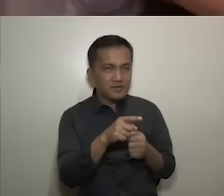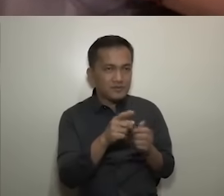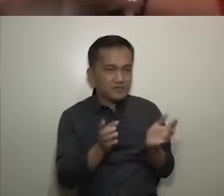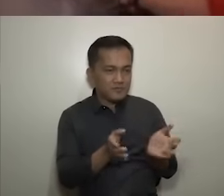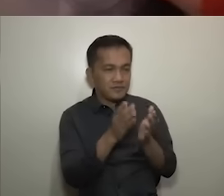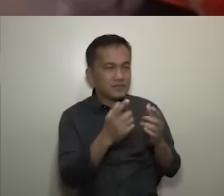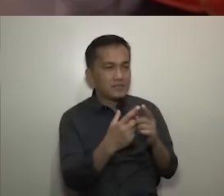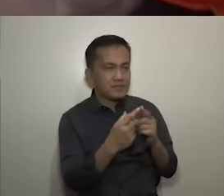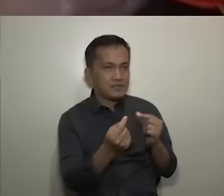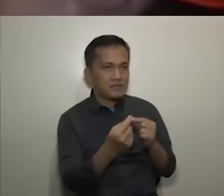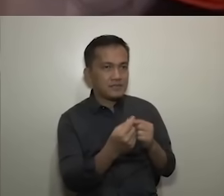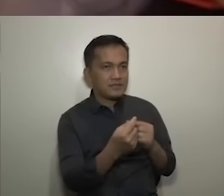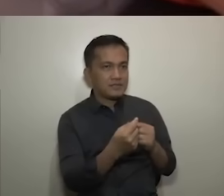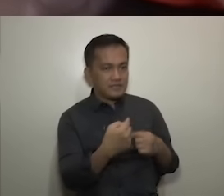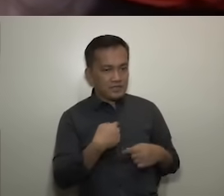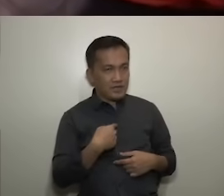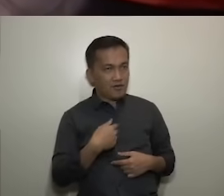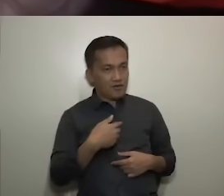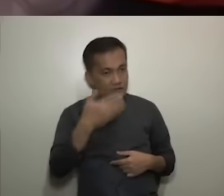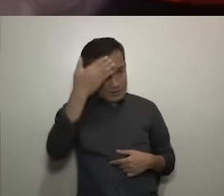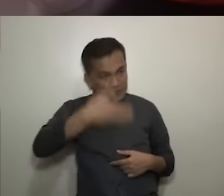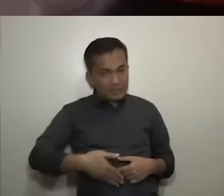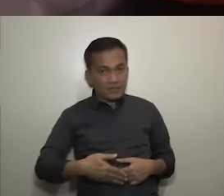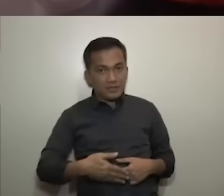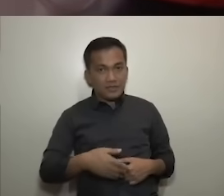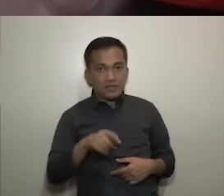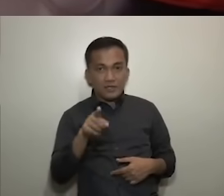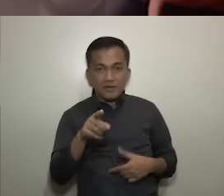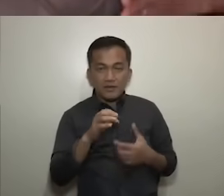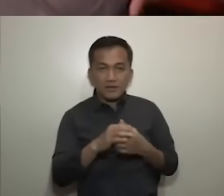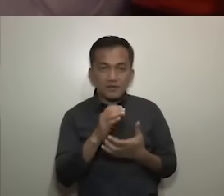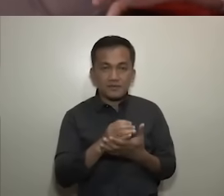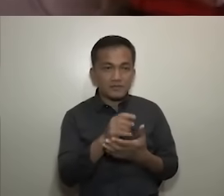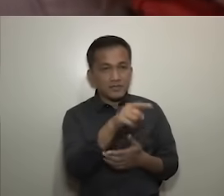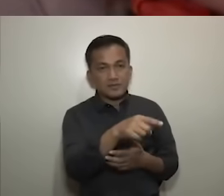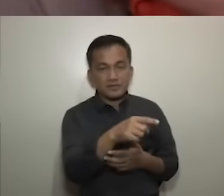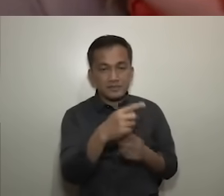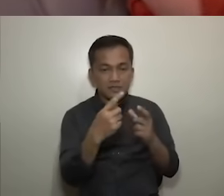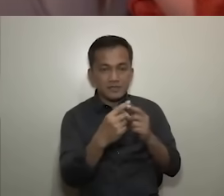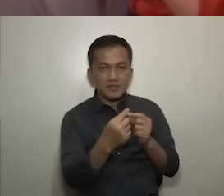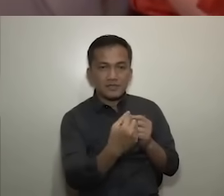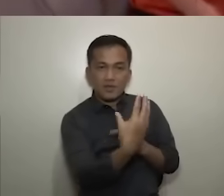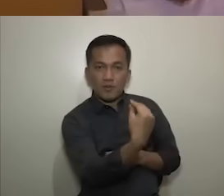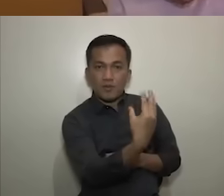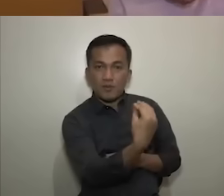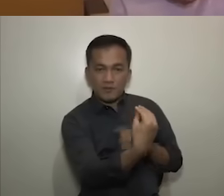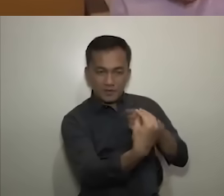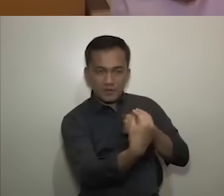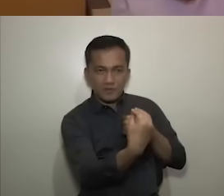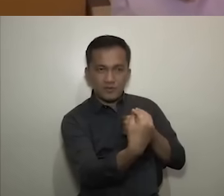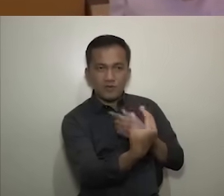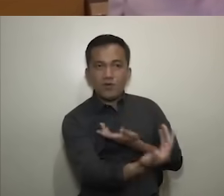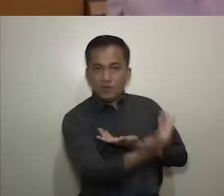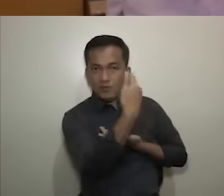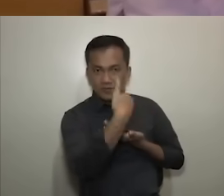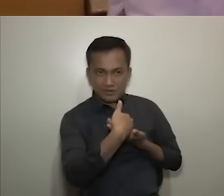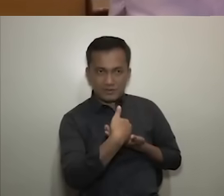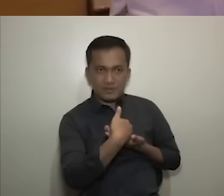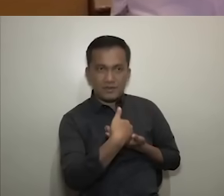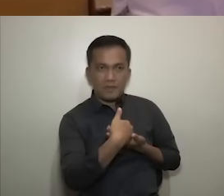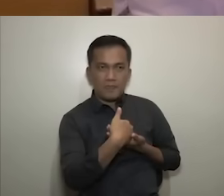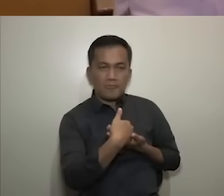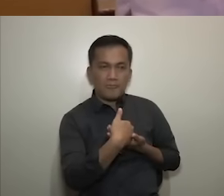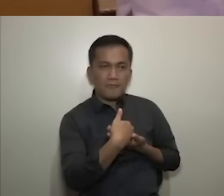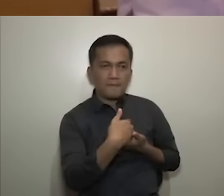mga Japanese na as a single ako. Siyempre, kung ikaw naman si Japanese na nakakuusap ako, uuwi yan dito.